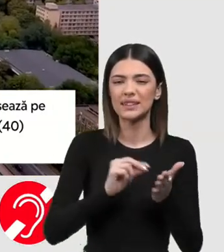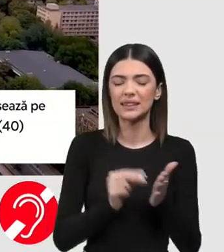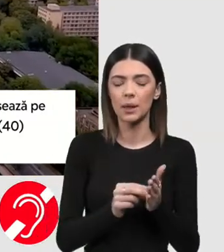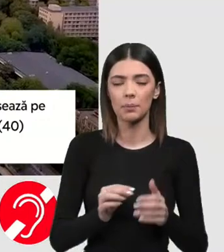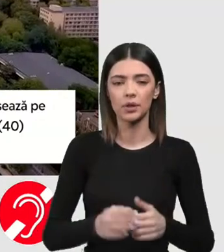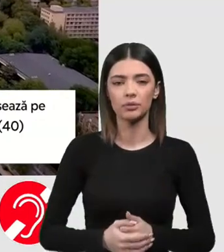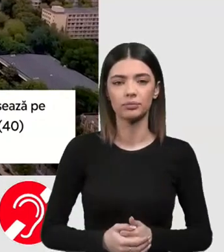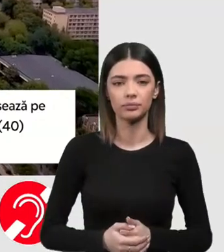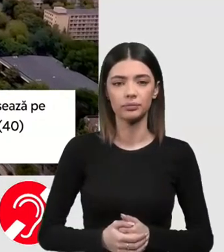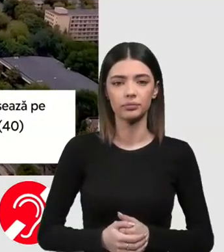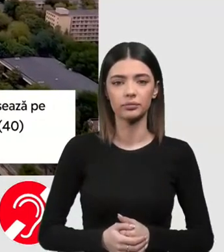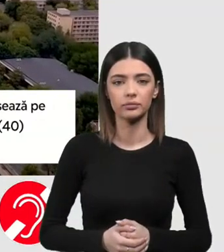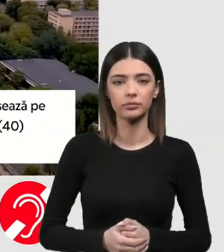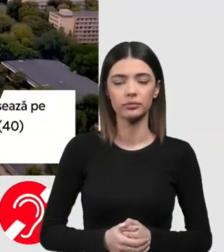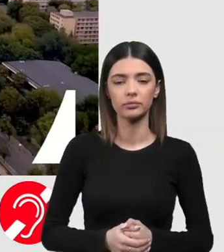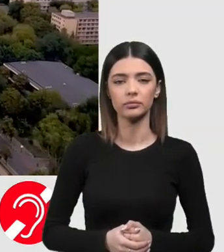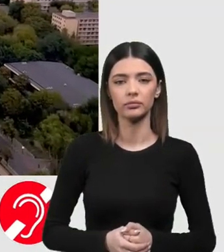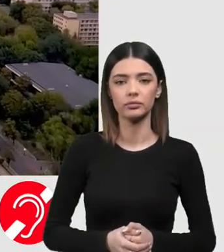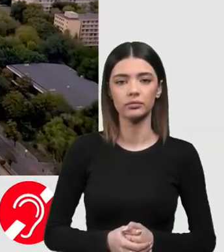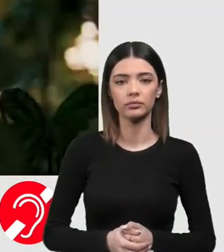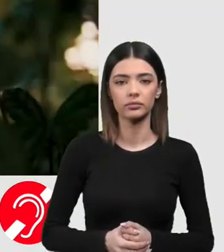bunăstare și oportunități.